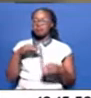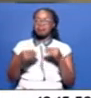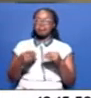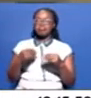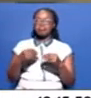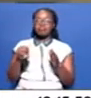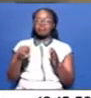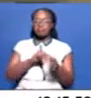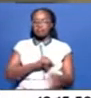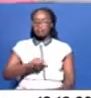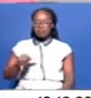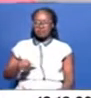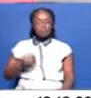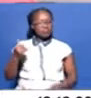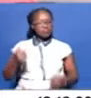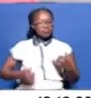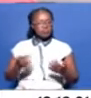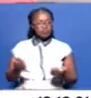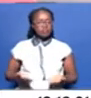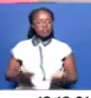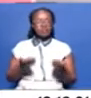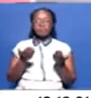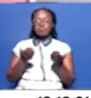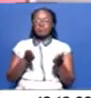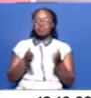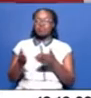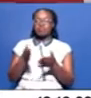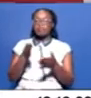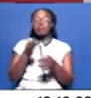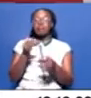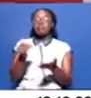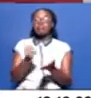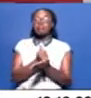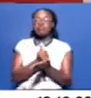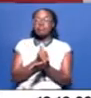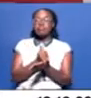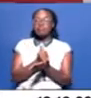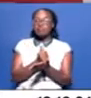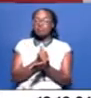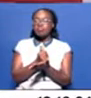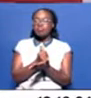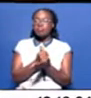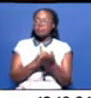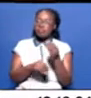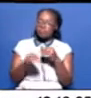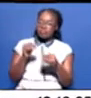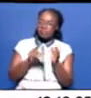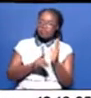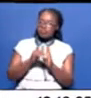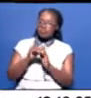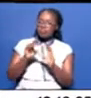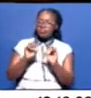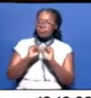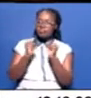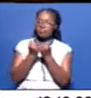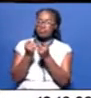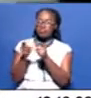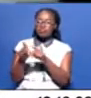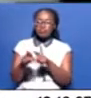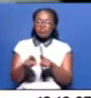China wanafurahia kuboreshwa kwa fursa za kupata nafasi za ajira zinazochangia maendeleo ya jamii sawa na watu